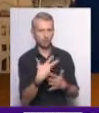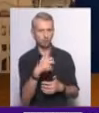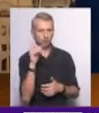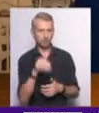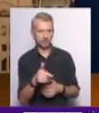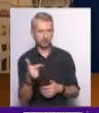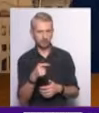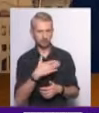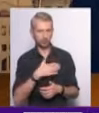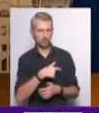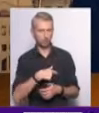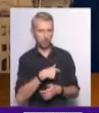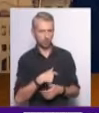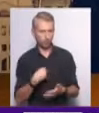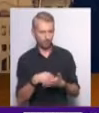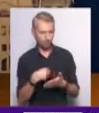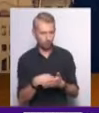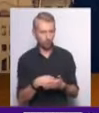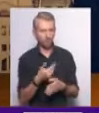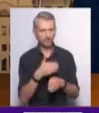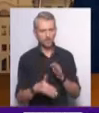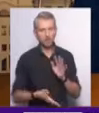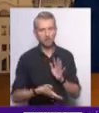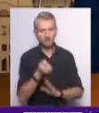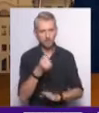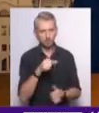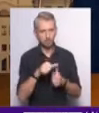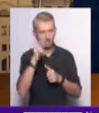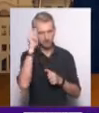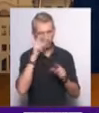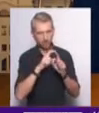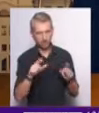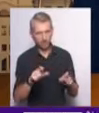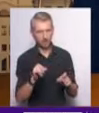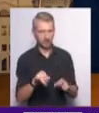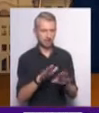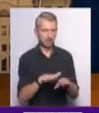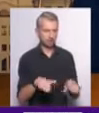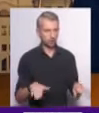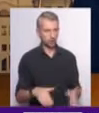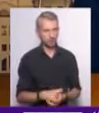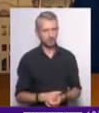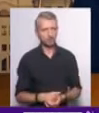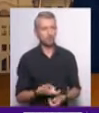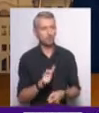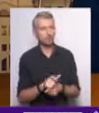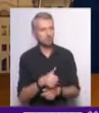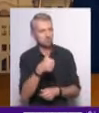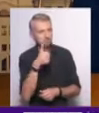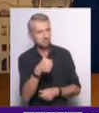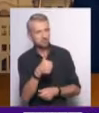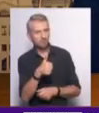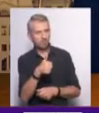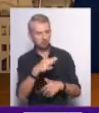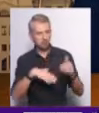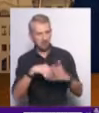мого депутатського фонду виділено на підтримку саме навчальних закладів і дошкільних навчальних закладів. Угу. Дуже характерним хочу сказати, що на